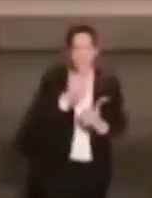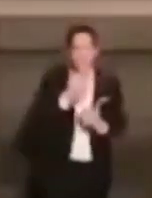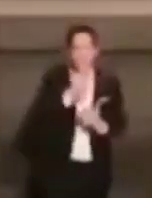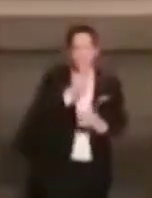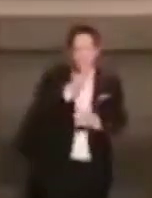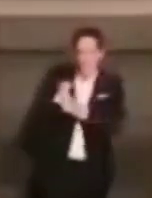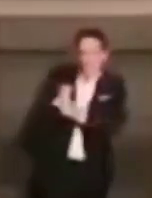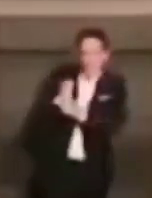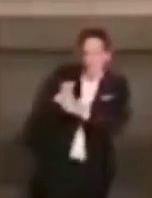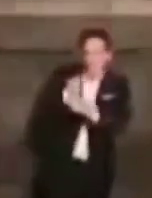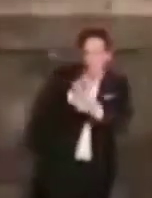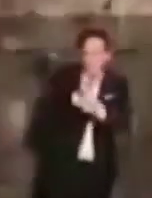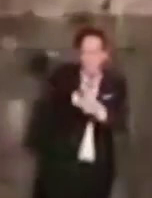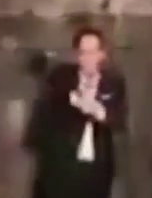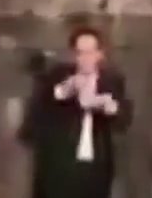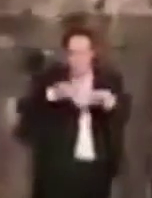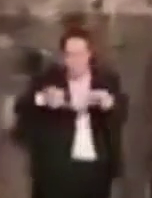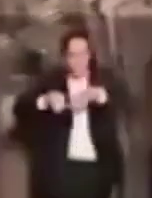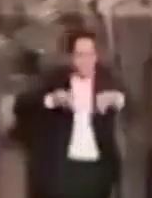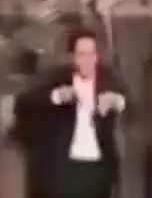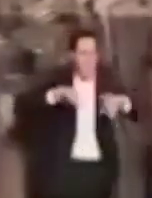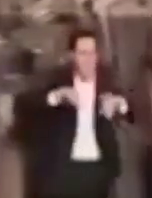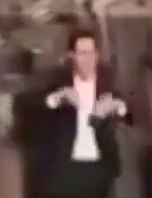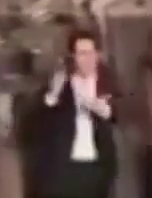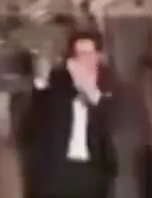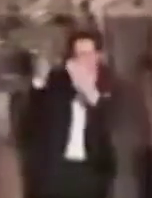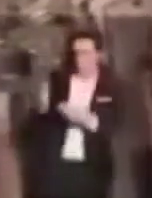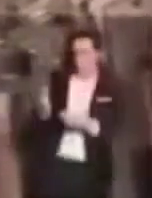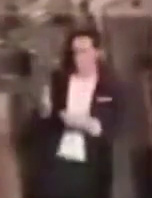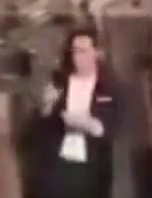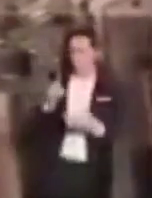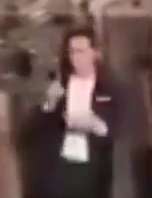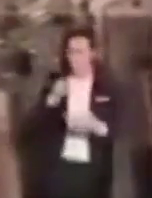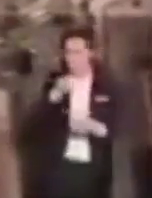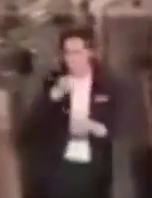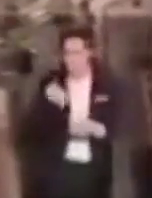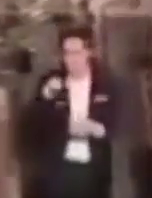دوستانت بشکند و این گونه به تو توهین کند؟